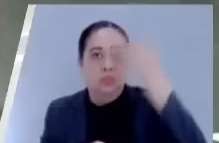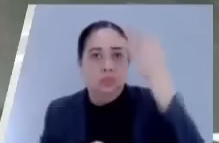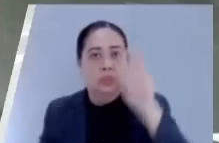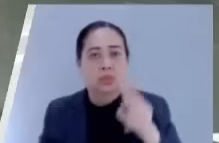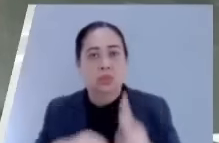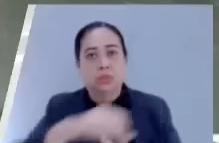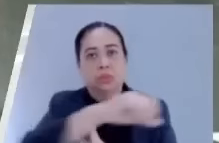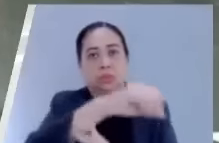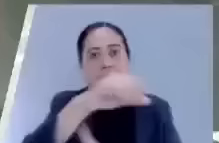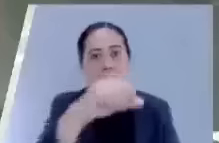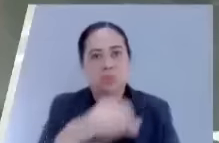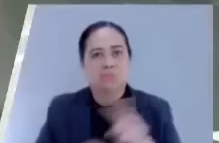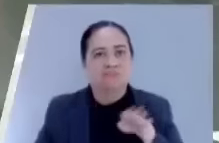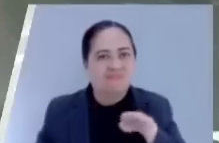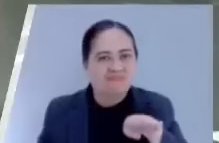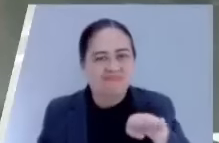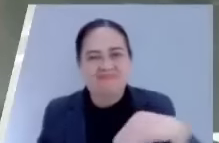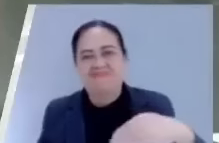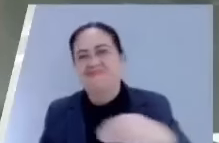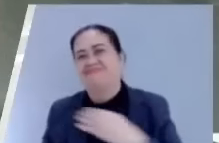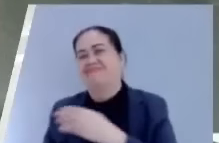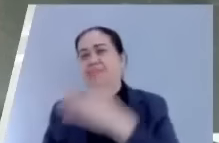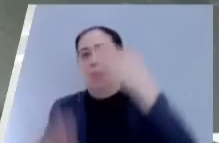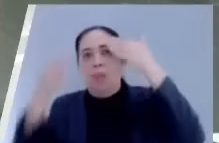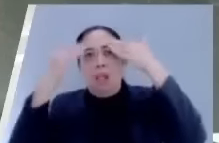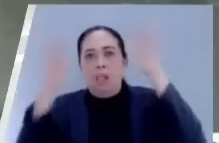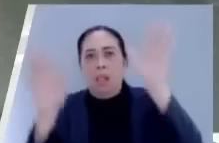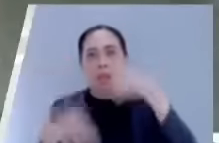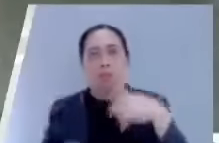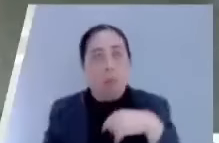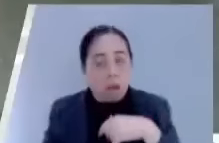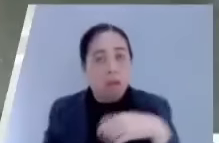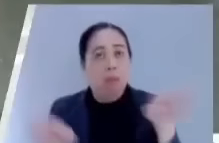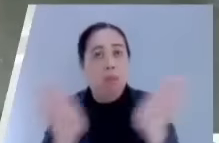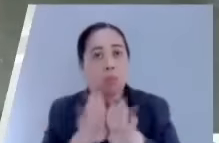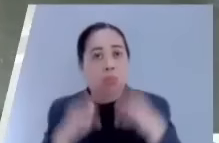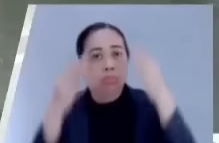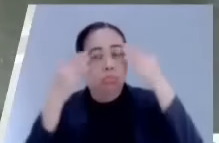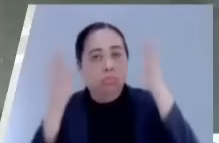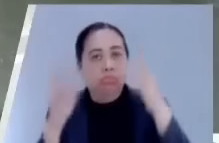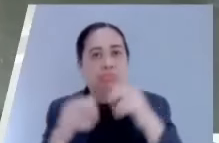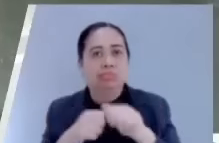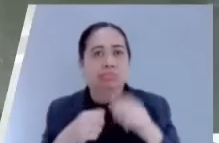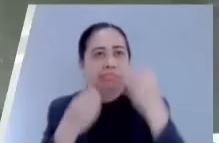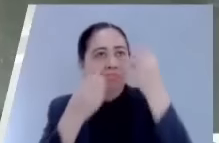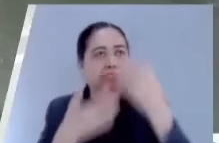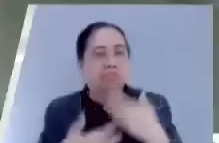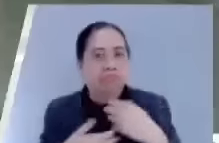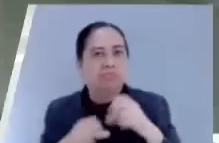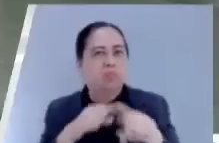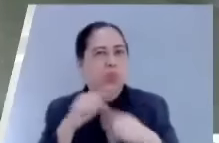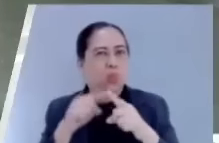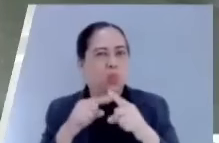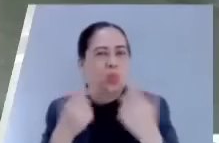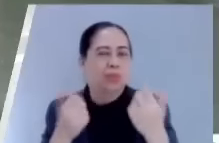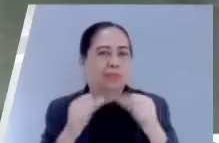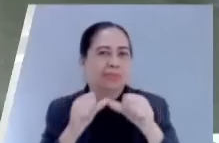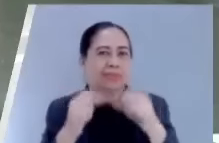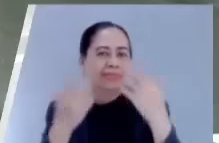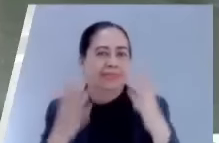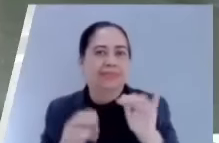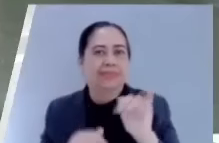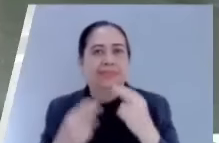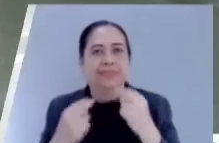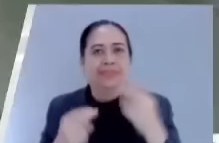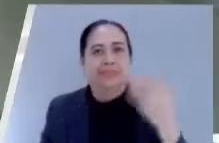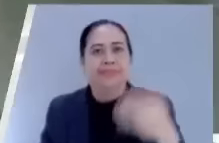na lamang dahil hindi daw nila alam na sarado itong tulay simula ngayong araw at hindi pa nga natin masabi kung hanggang kailan yan. Yan ang unang balita mula rito sa Pasig. Ako po